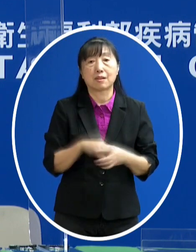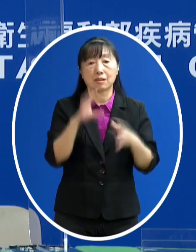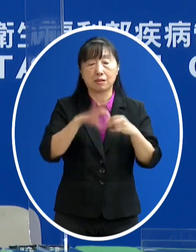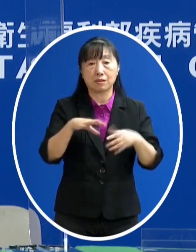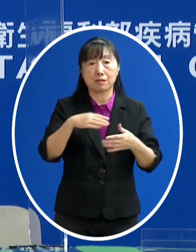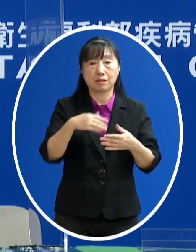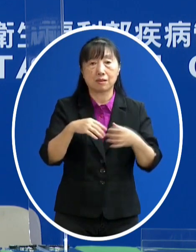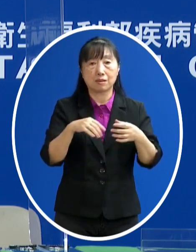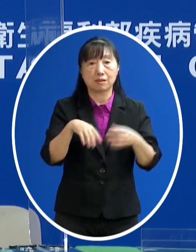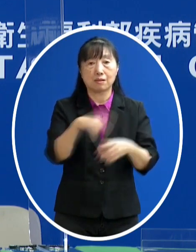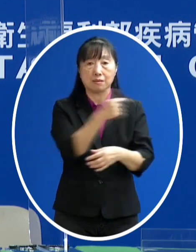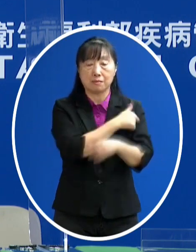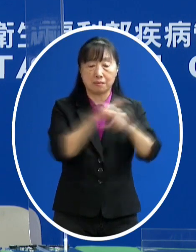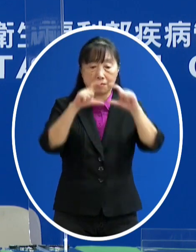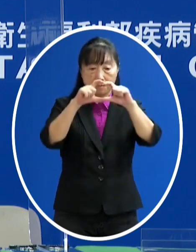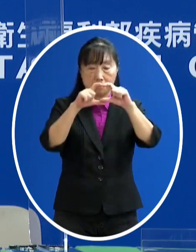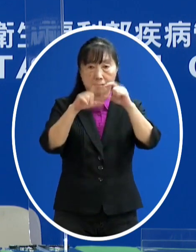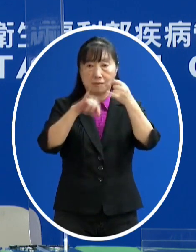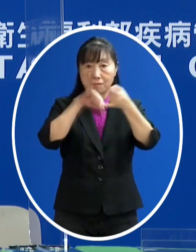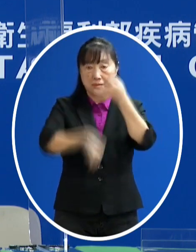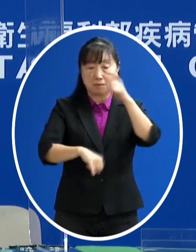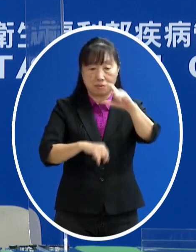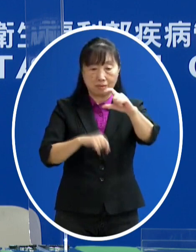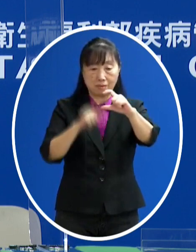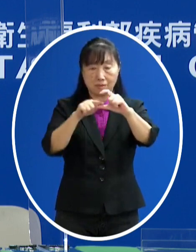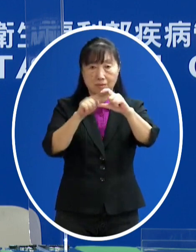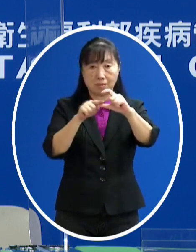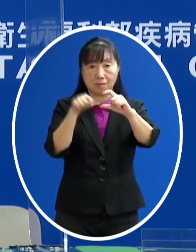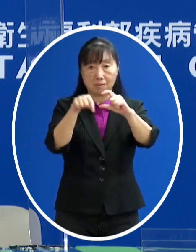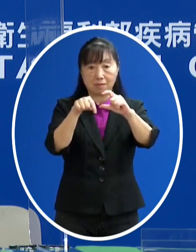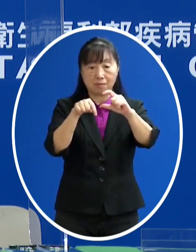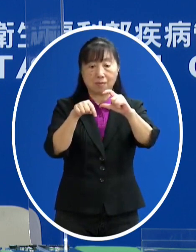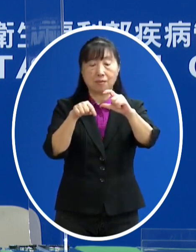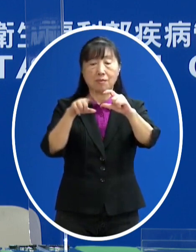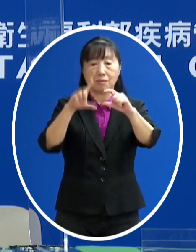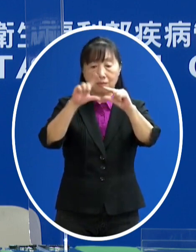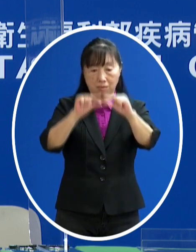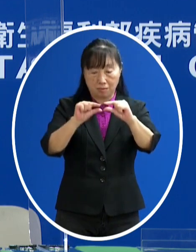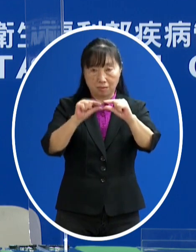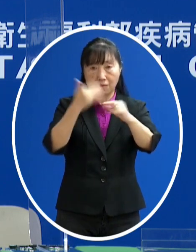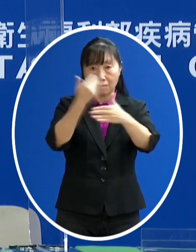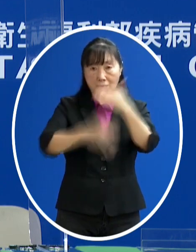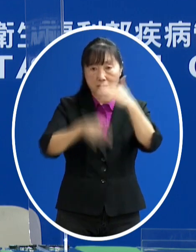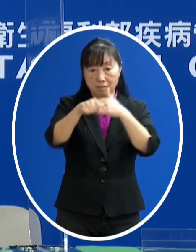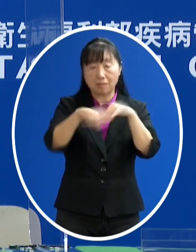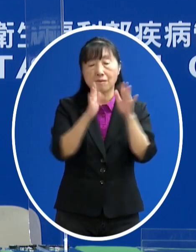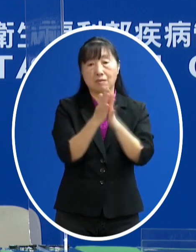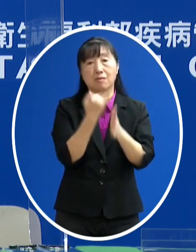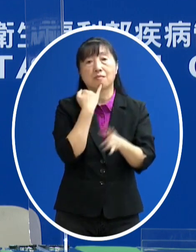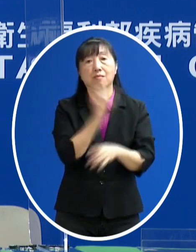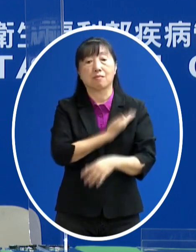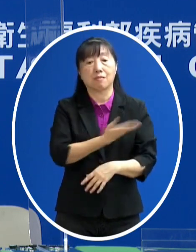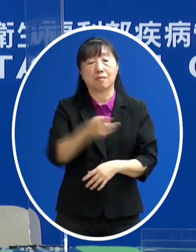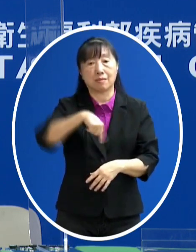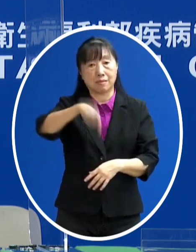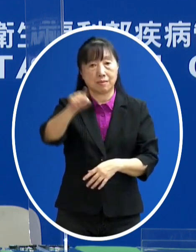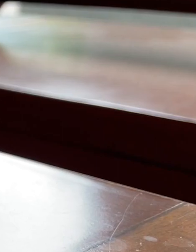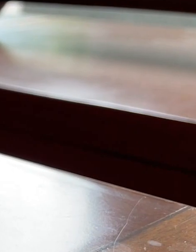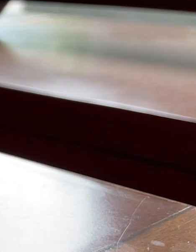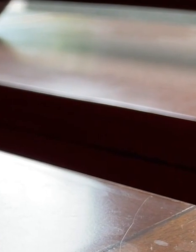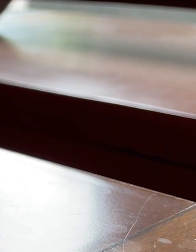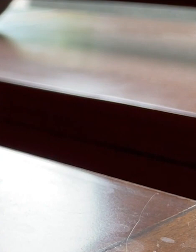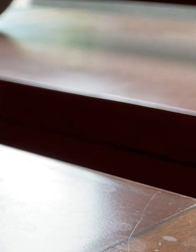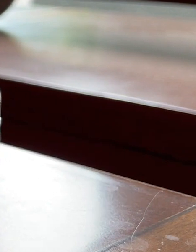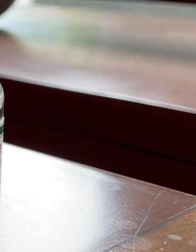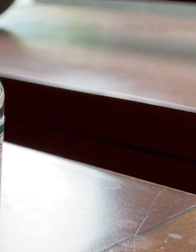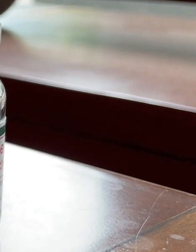剂的部分最后一瓶啊，每一天的这个最后一瓶我们是有同意开放可以这样的一个使用，